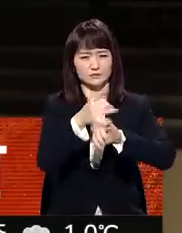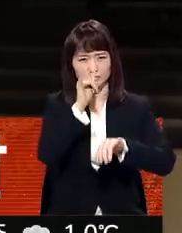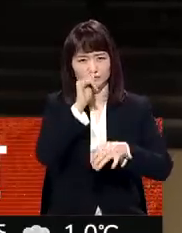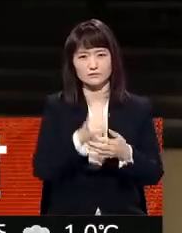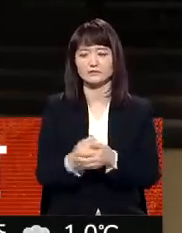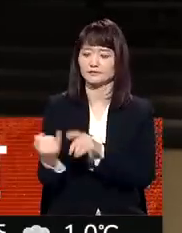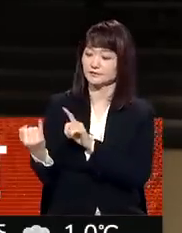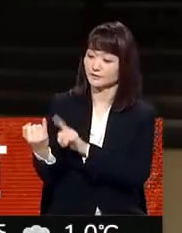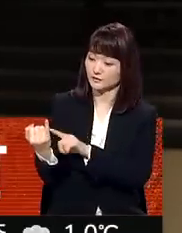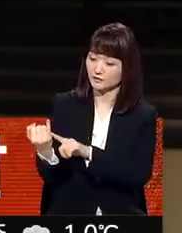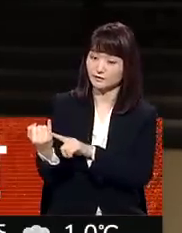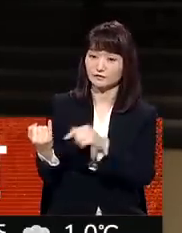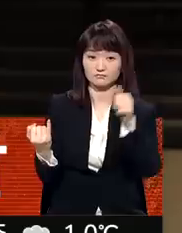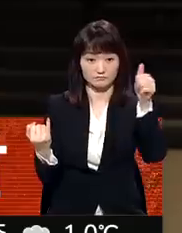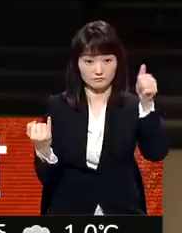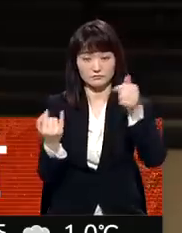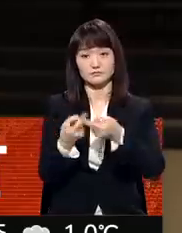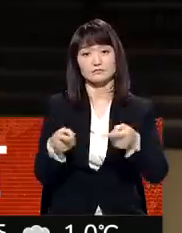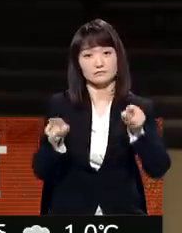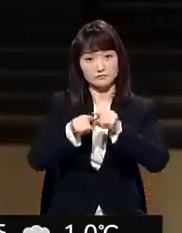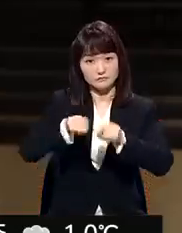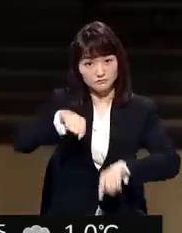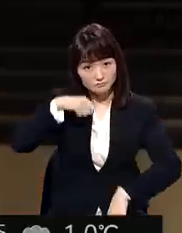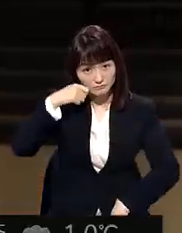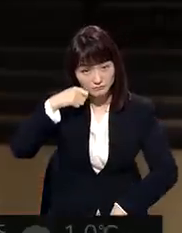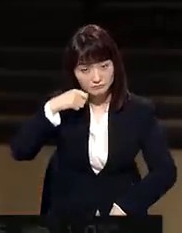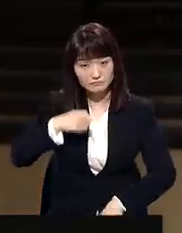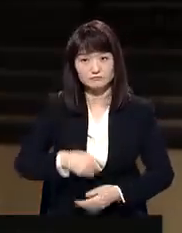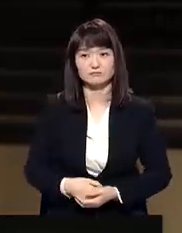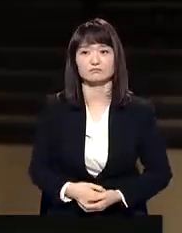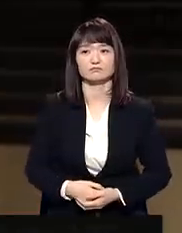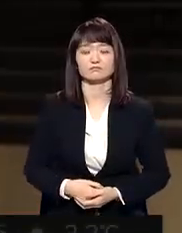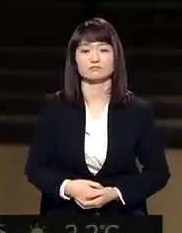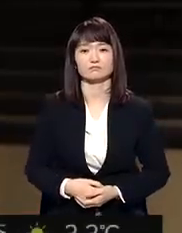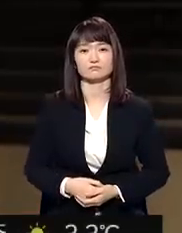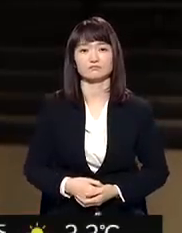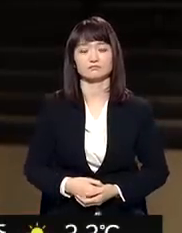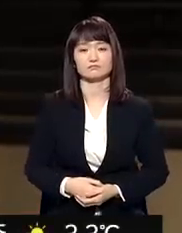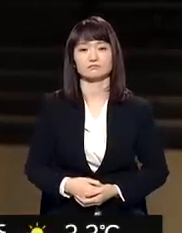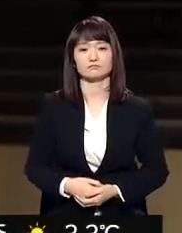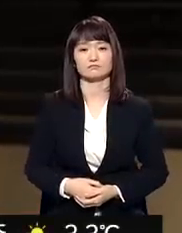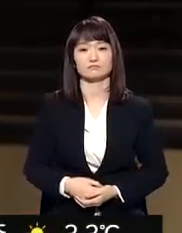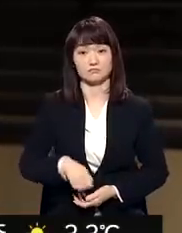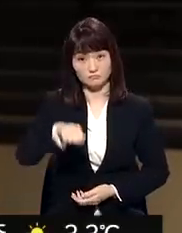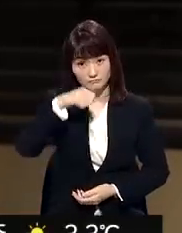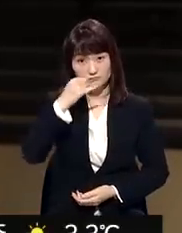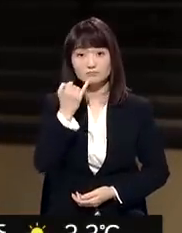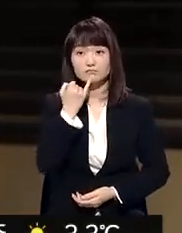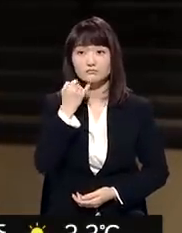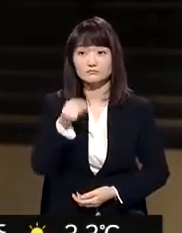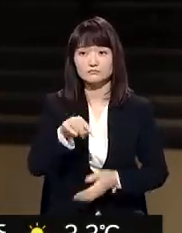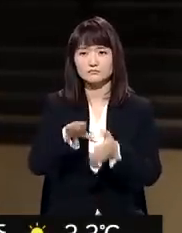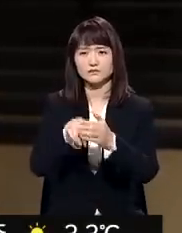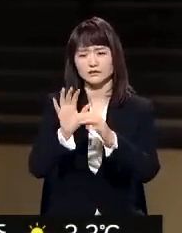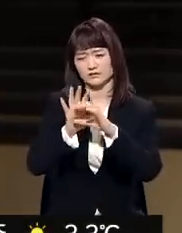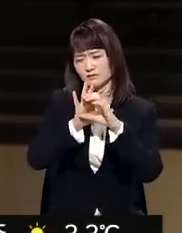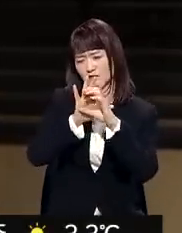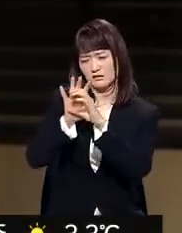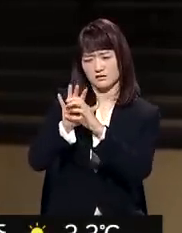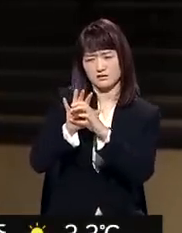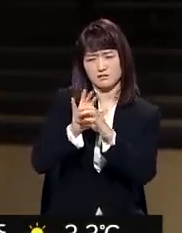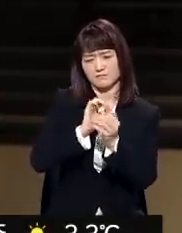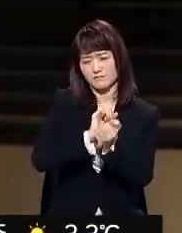같은 경우는 같이 이제 밥을 먹게 되는데 밥을 먹는 것까지 뭐 사실 문제가 없는데 그 당시가 코로나가 한참 일